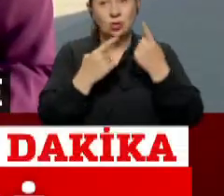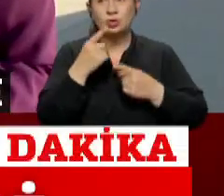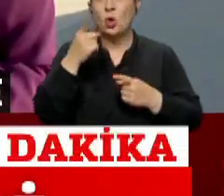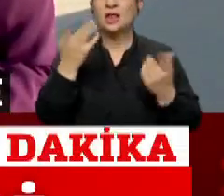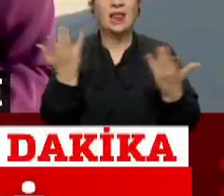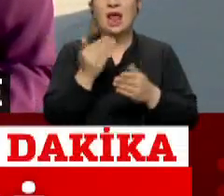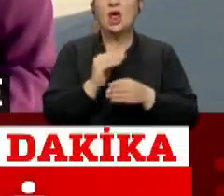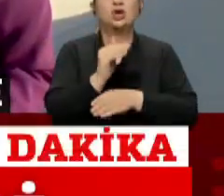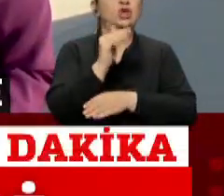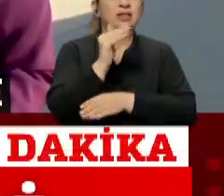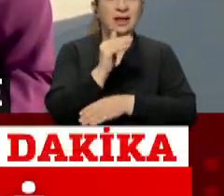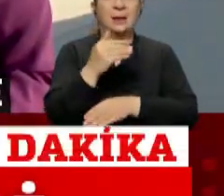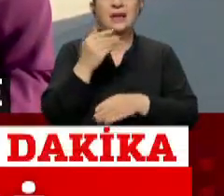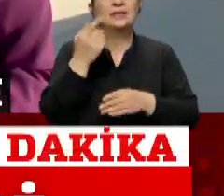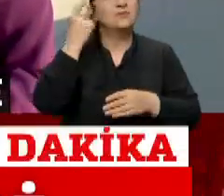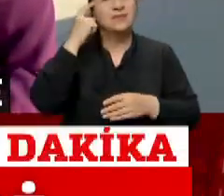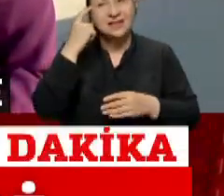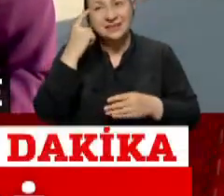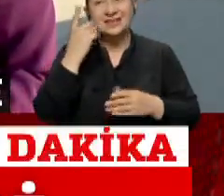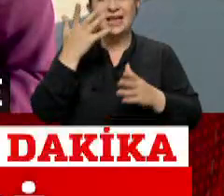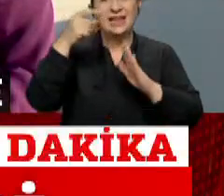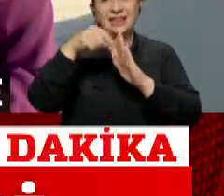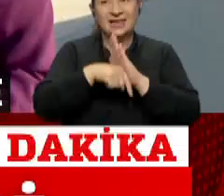orada neler yaşanmış, izlenimlerinize daha